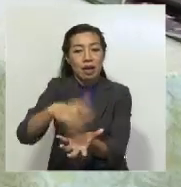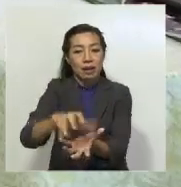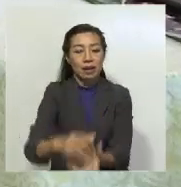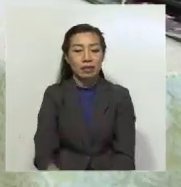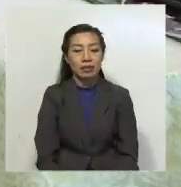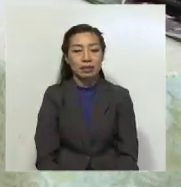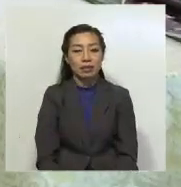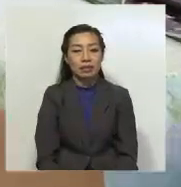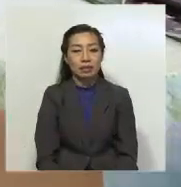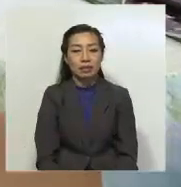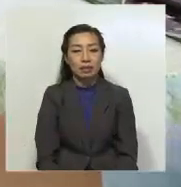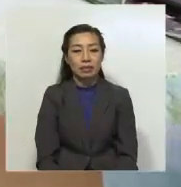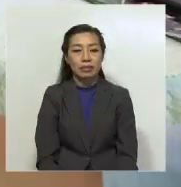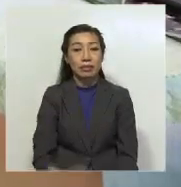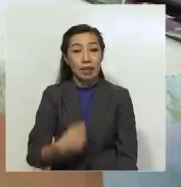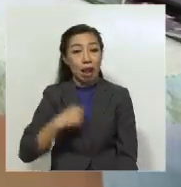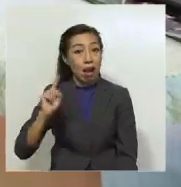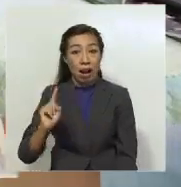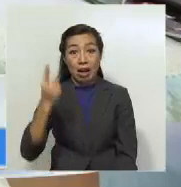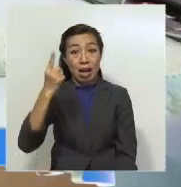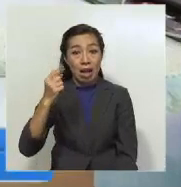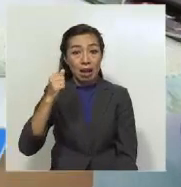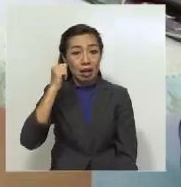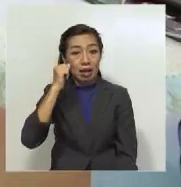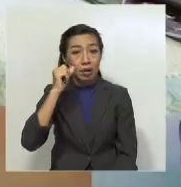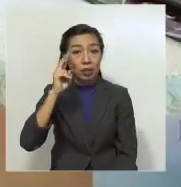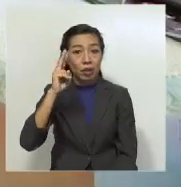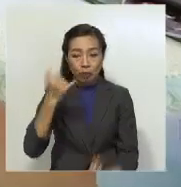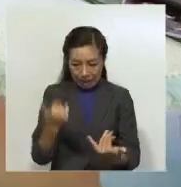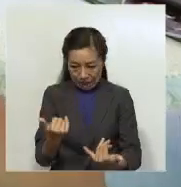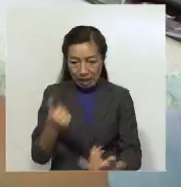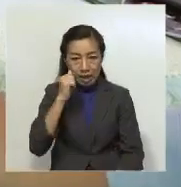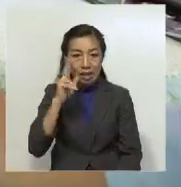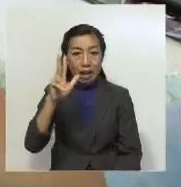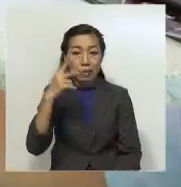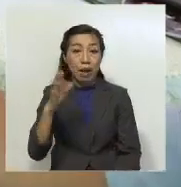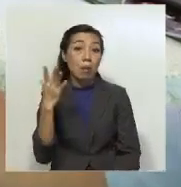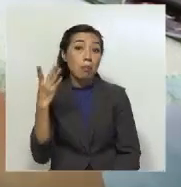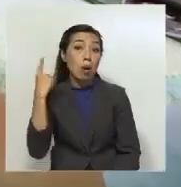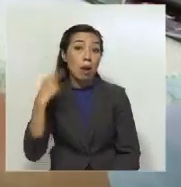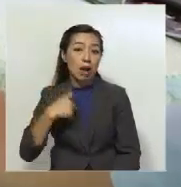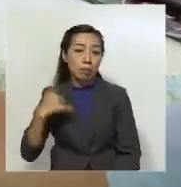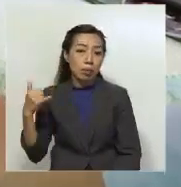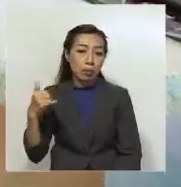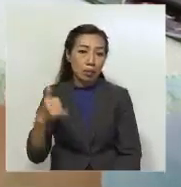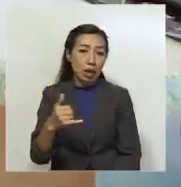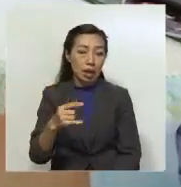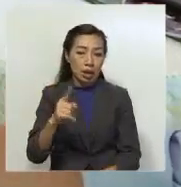ครับ เรื่องแรกผมมา2คืนแล้วก็คืนนี้คืนที่3ก็เมื่อวานมาตามมาอีกชุดนึง